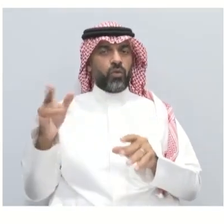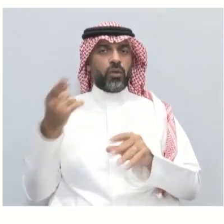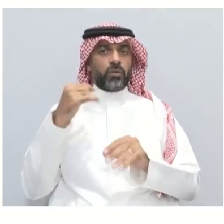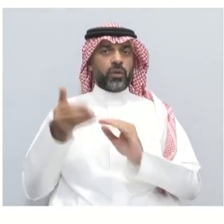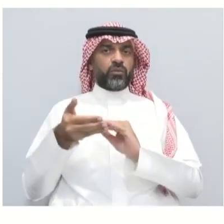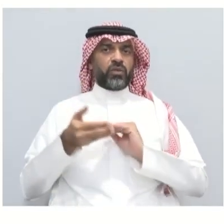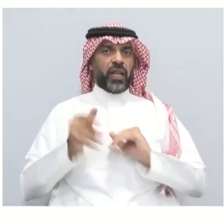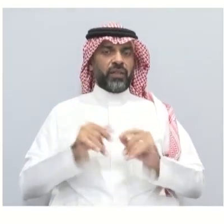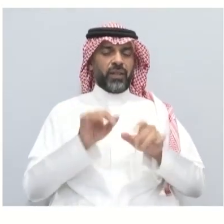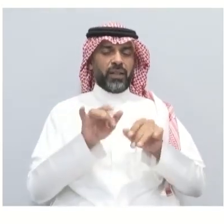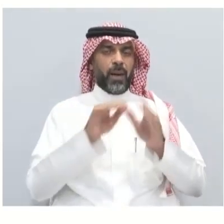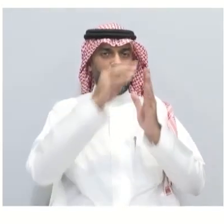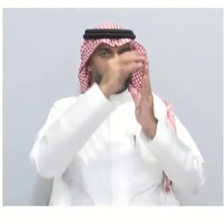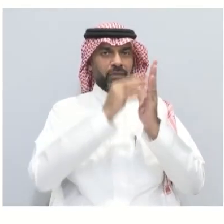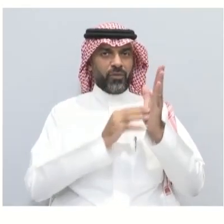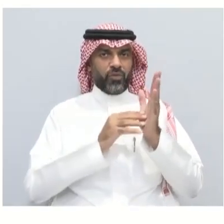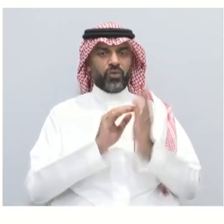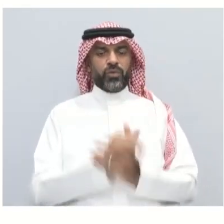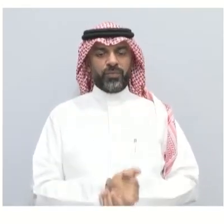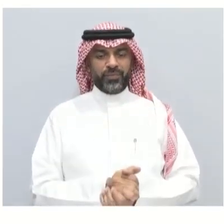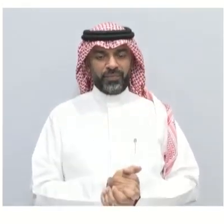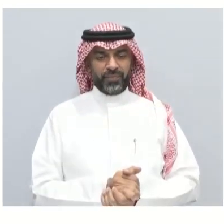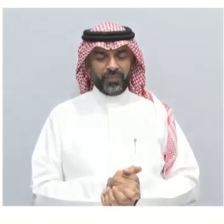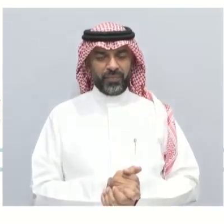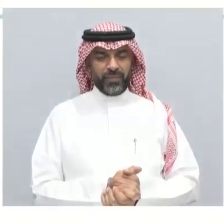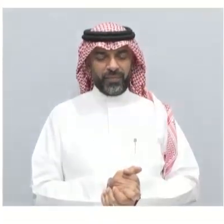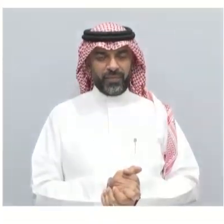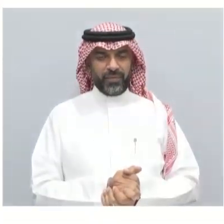كتابه المستندات ومعالجه النصوص